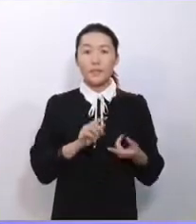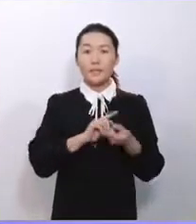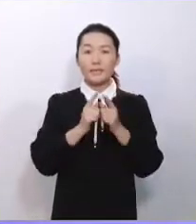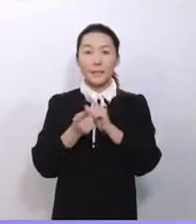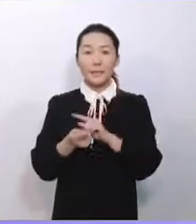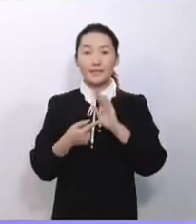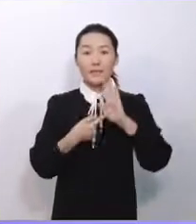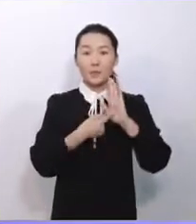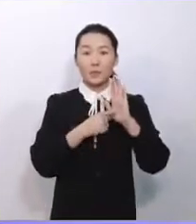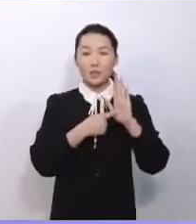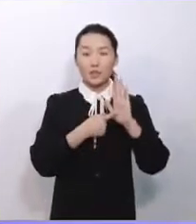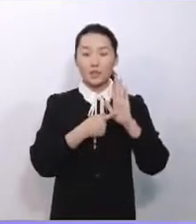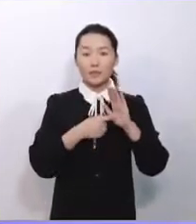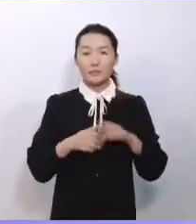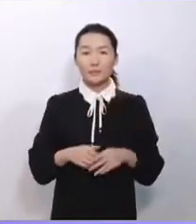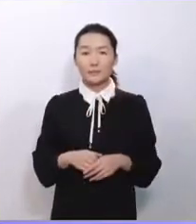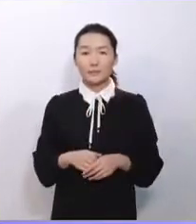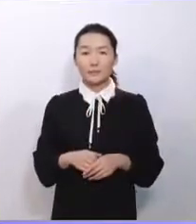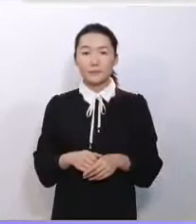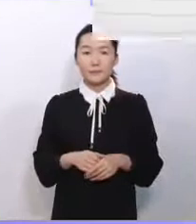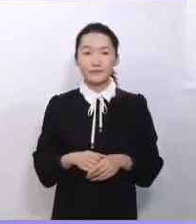Замените умножением.